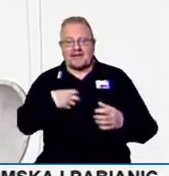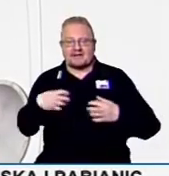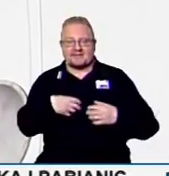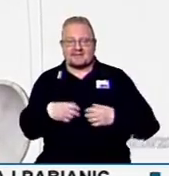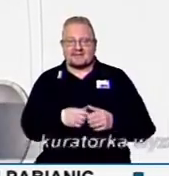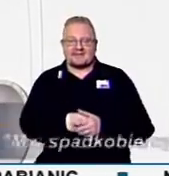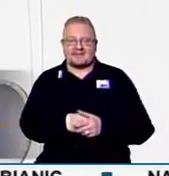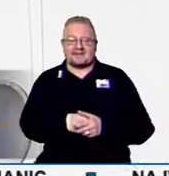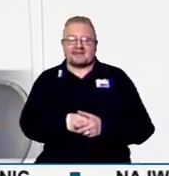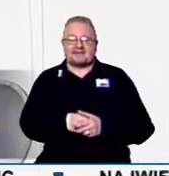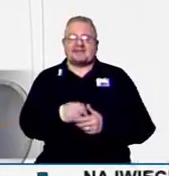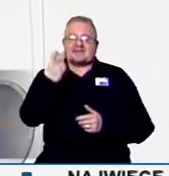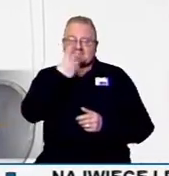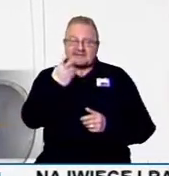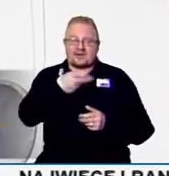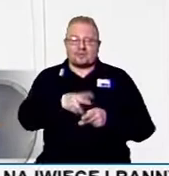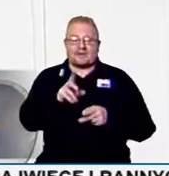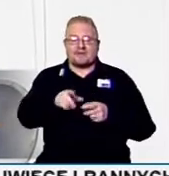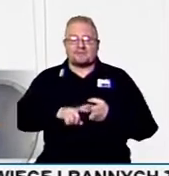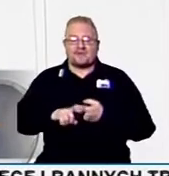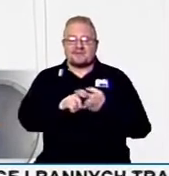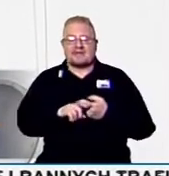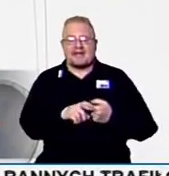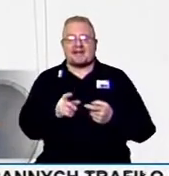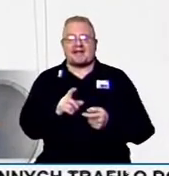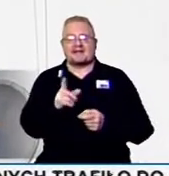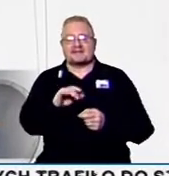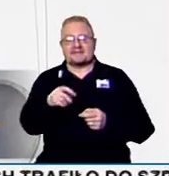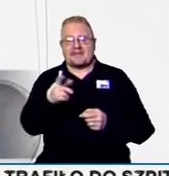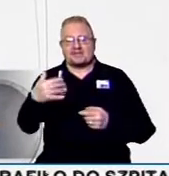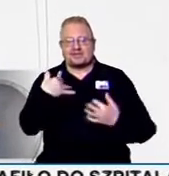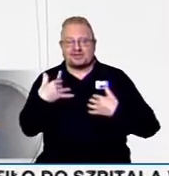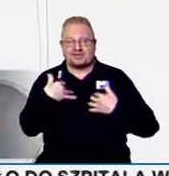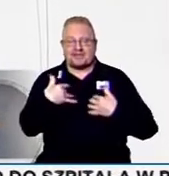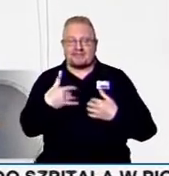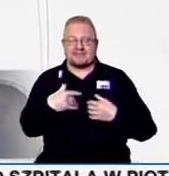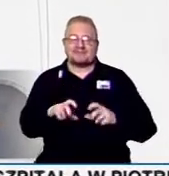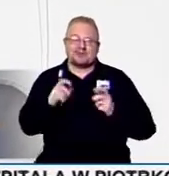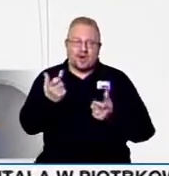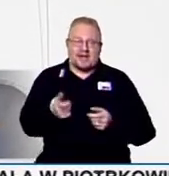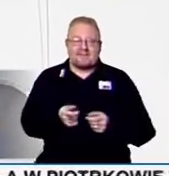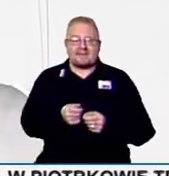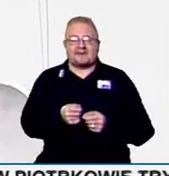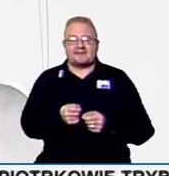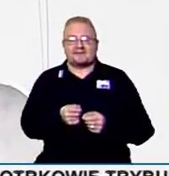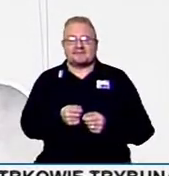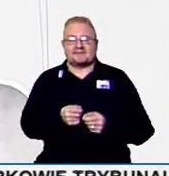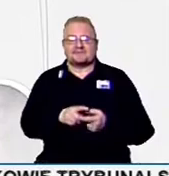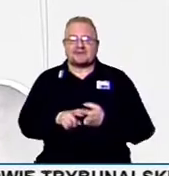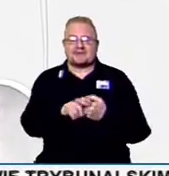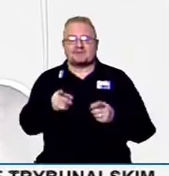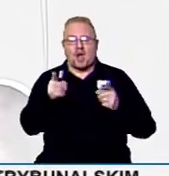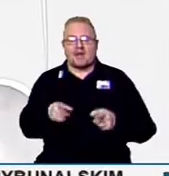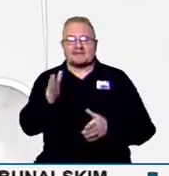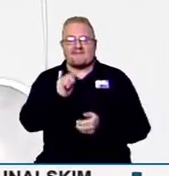które są związane z jej traumatycznym życiem, z przygodami związanymi z